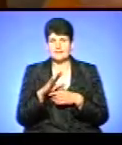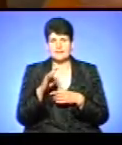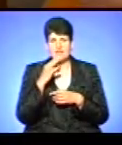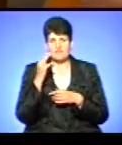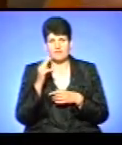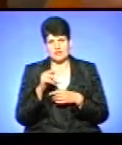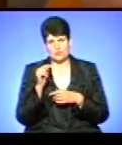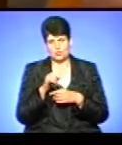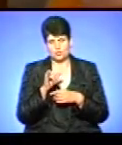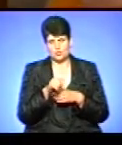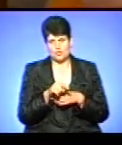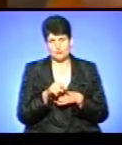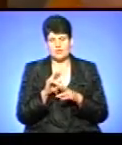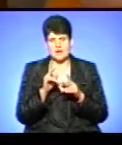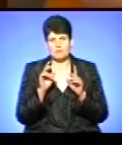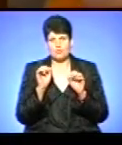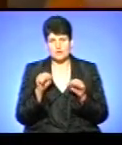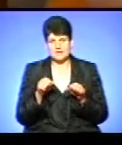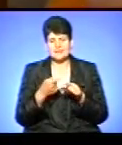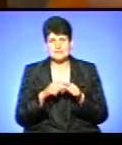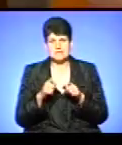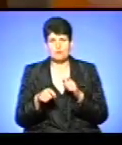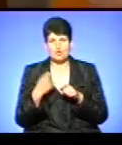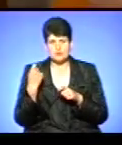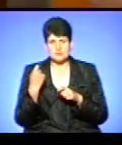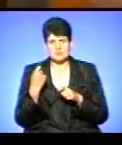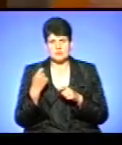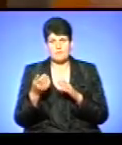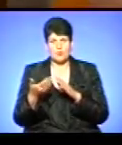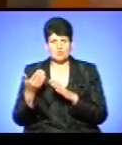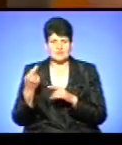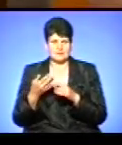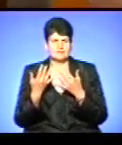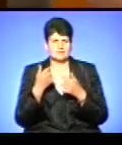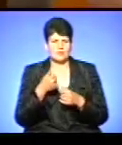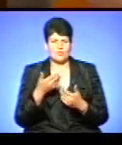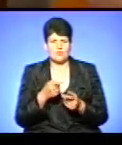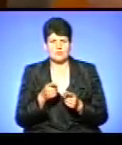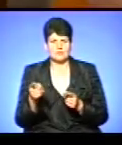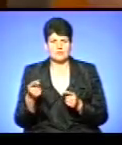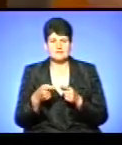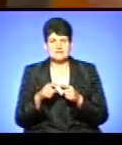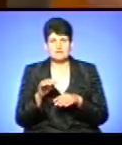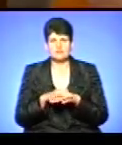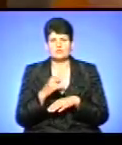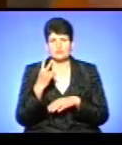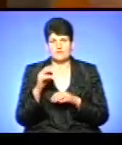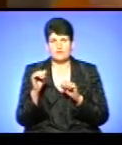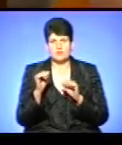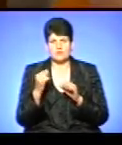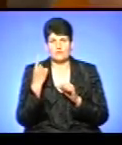винні в тому, як вони могли такі правопорушення пропускати стільки років. Фактично, це два управління в